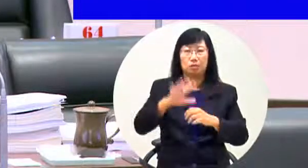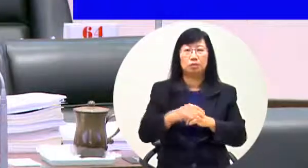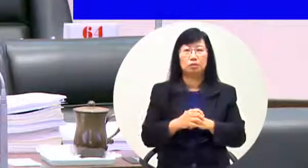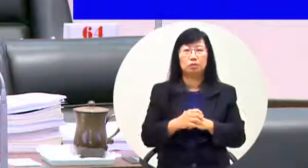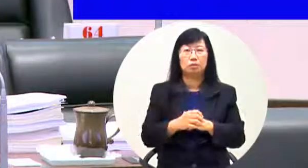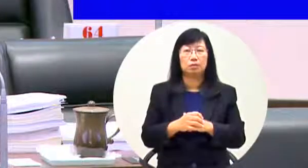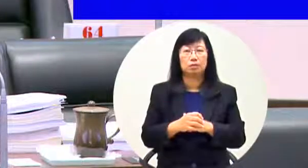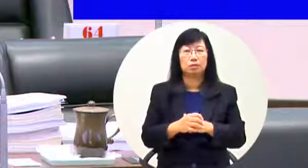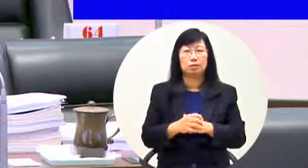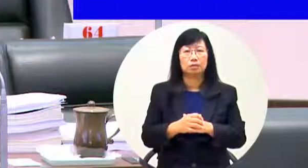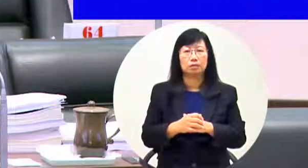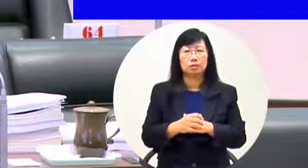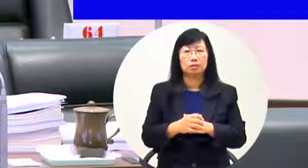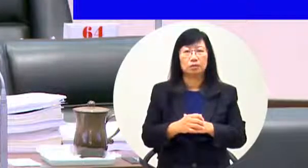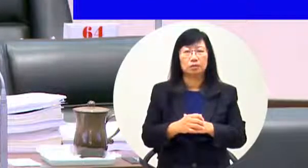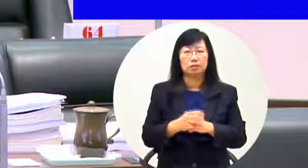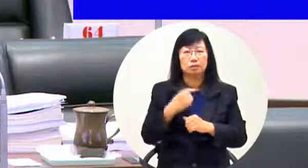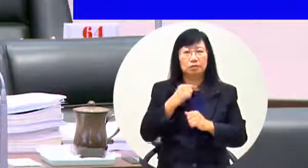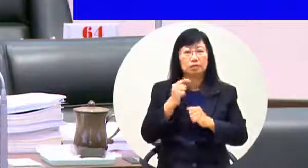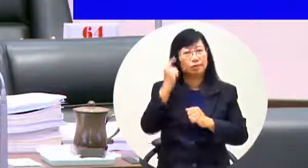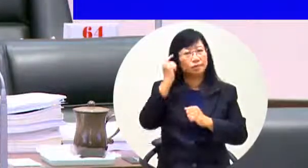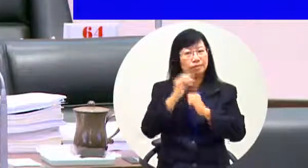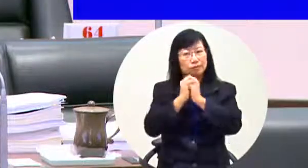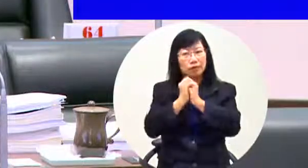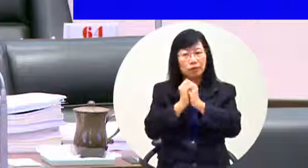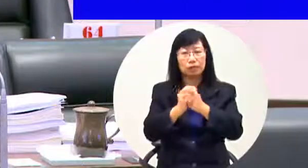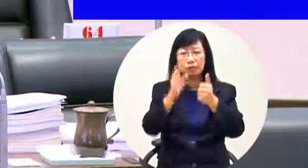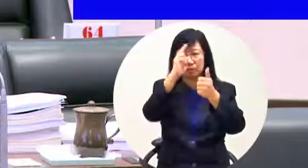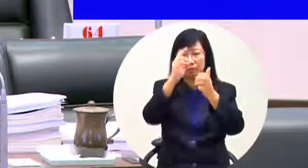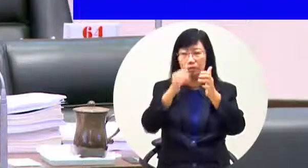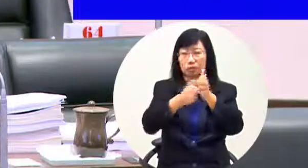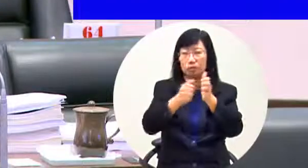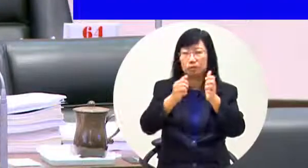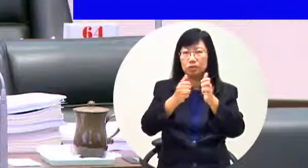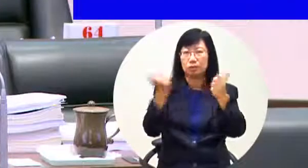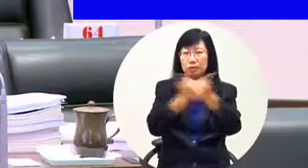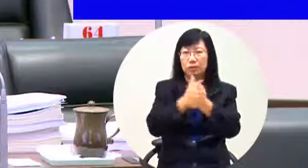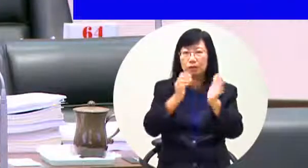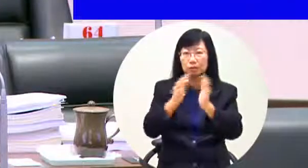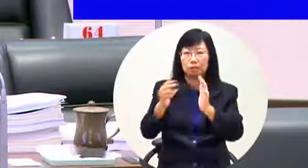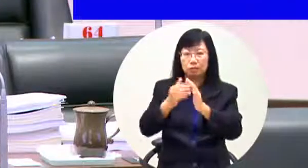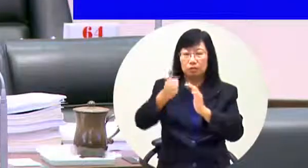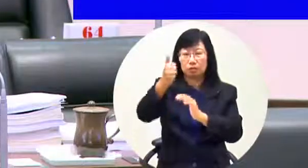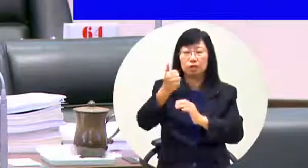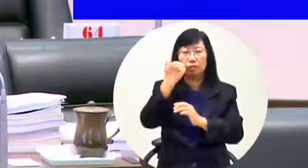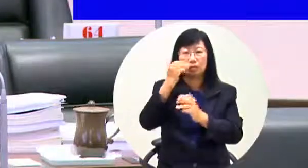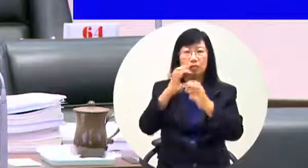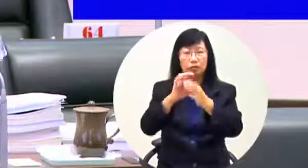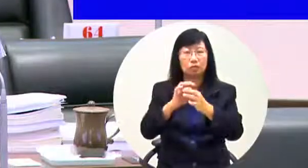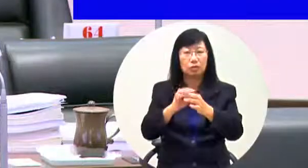许代理市长赶快争取胜利国小的室内体育馆，请市长答。